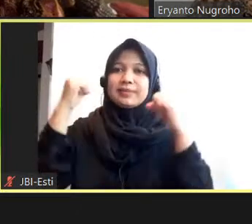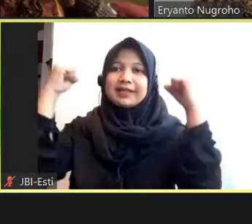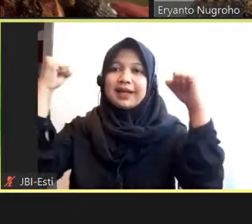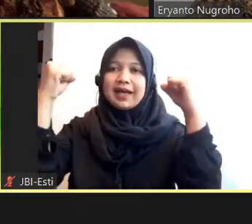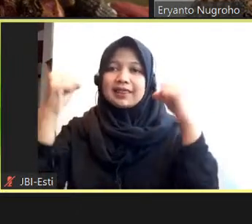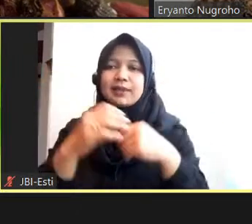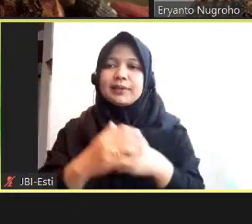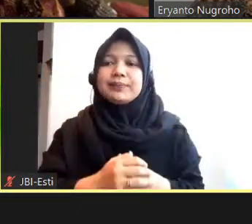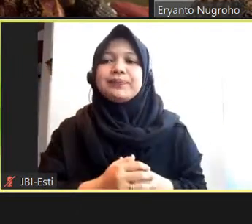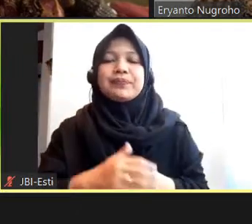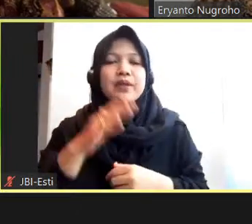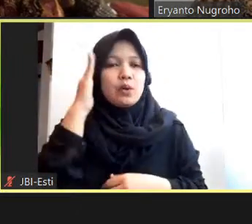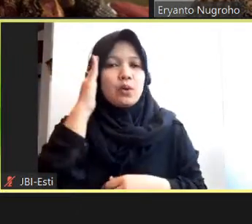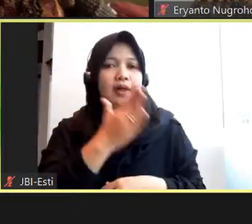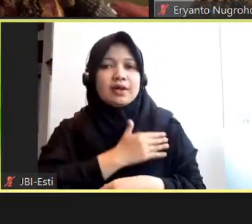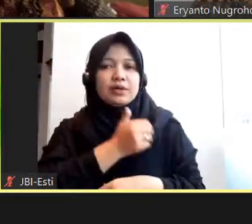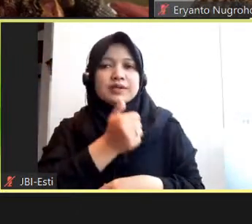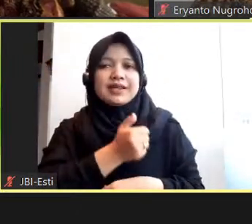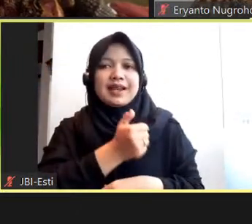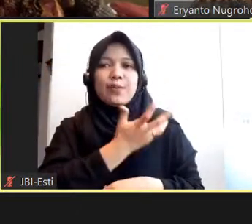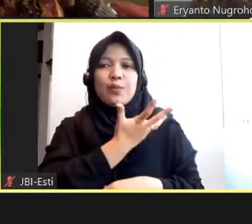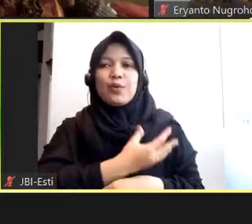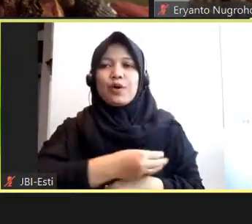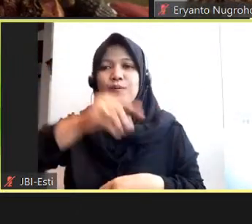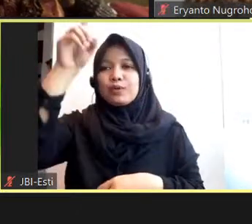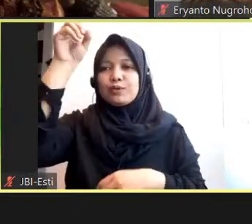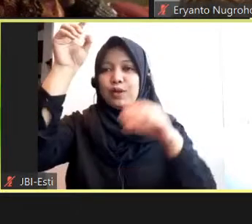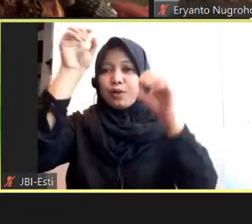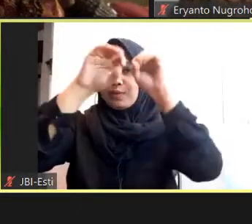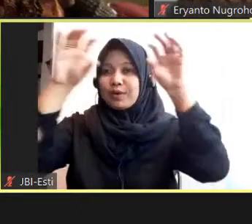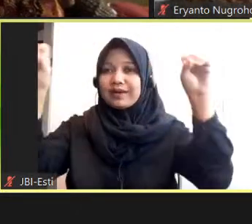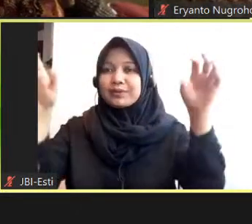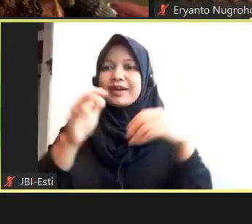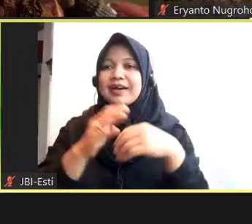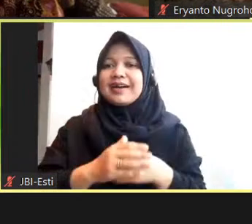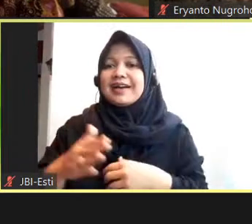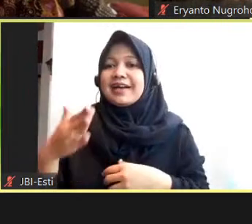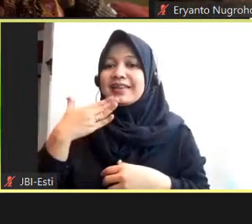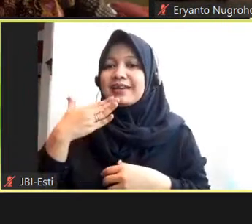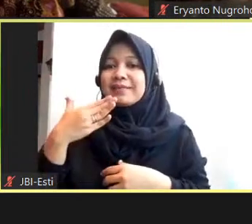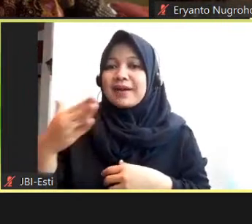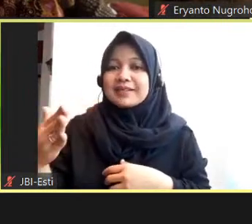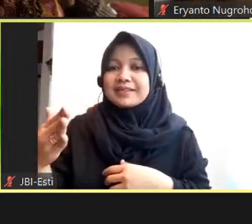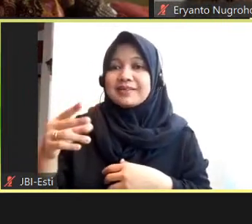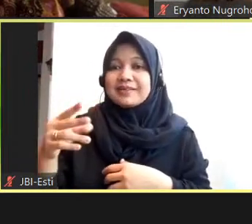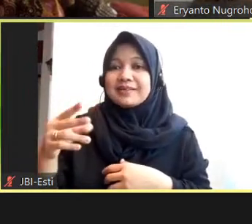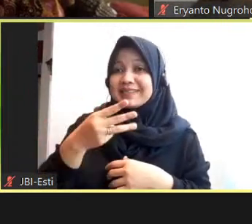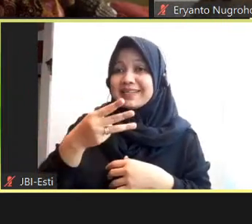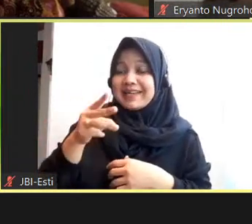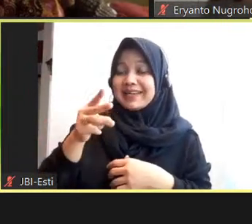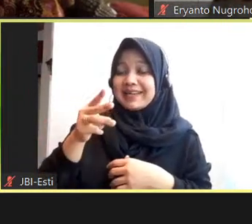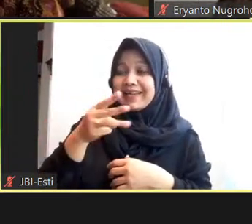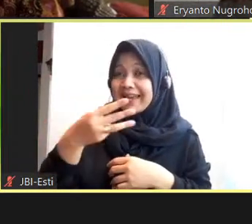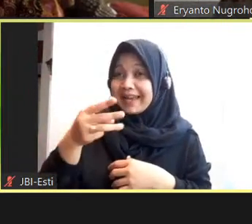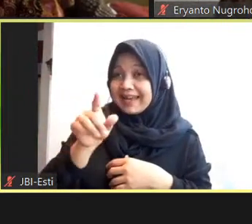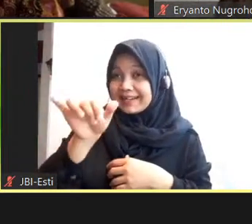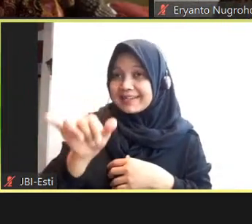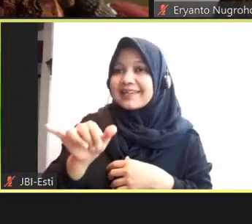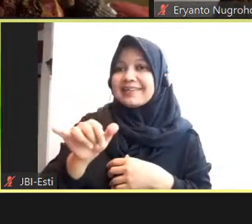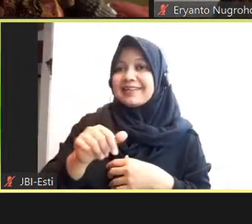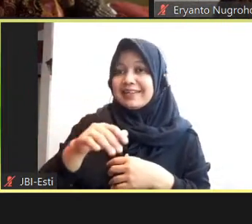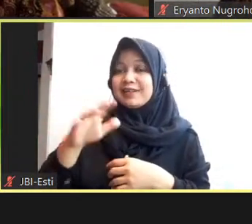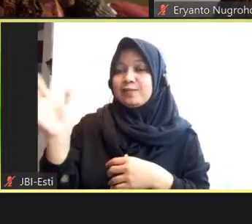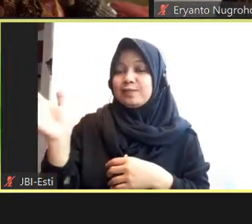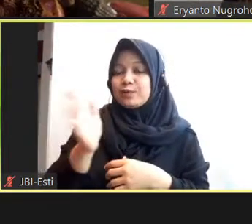Waalaikumsalam warahmatullahi wabarakatuh. Terima kasih Bang Eri. Dengan demikian semua pembicara sudah menyampaikan paparannya. Saya